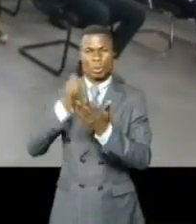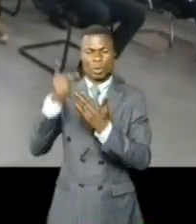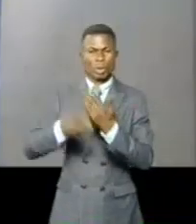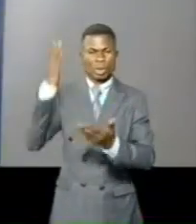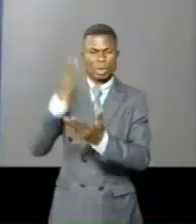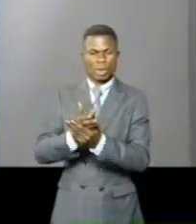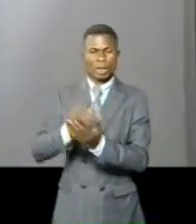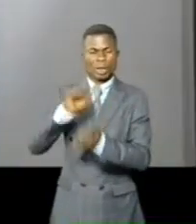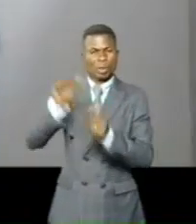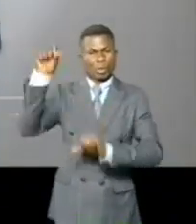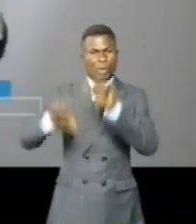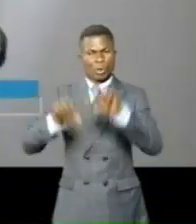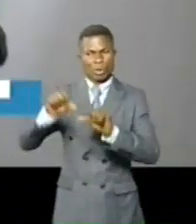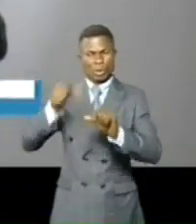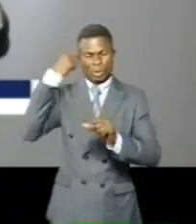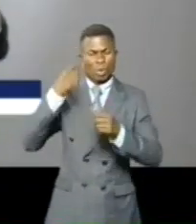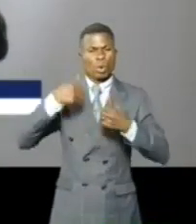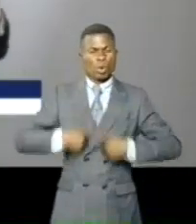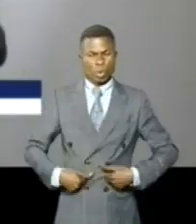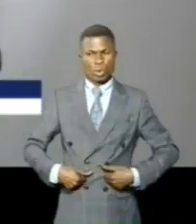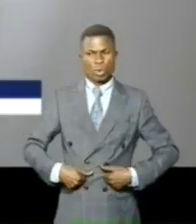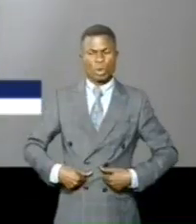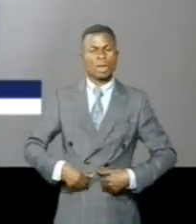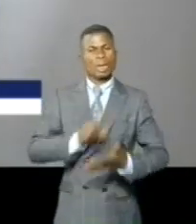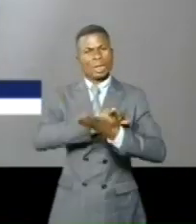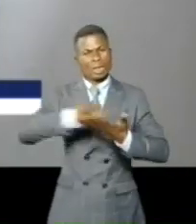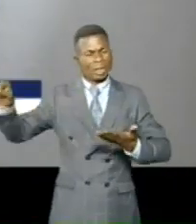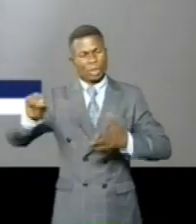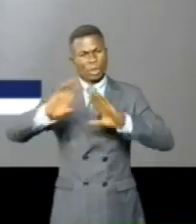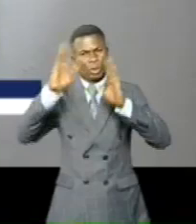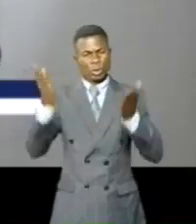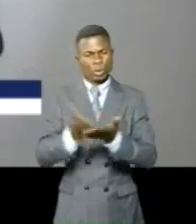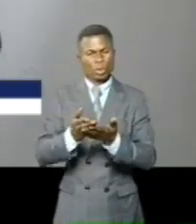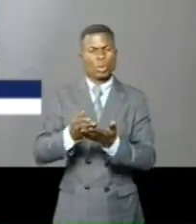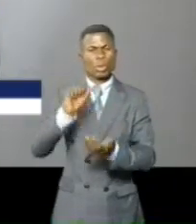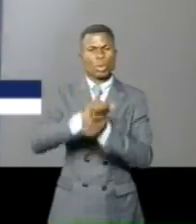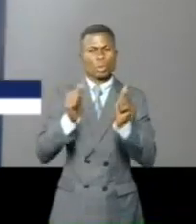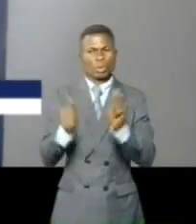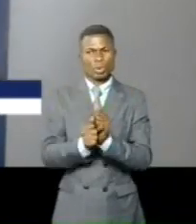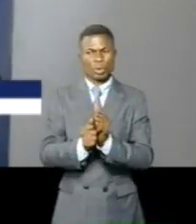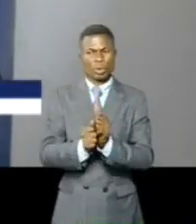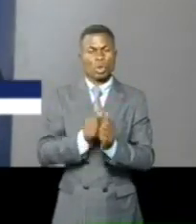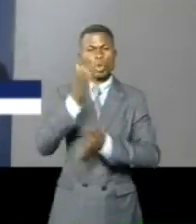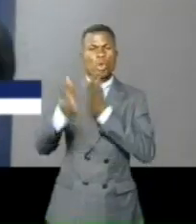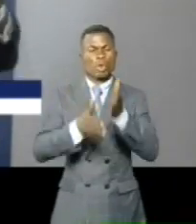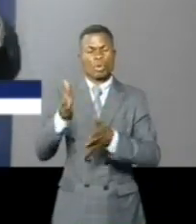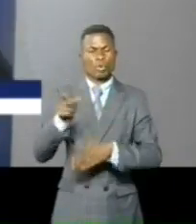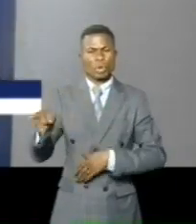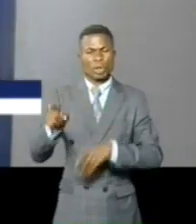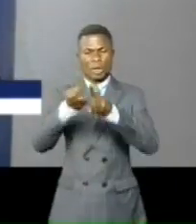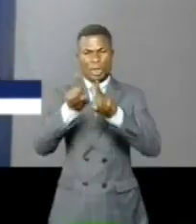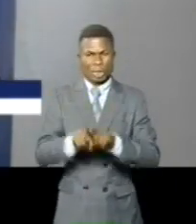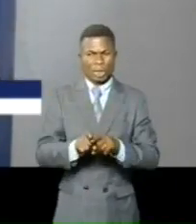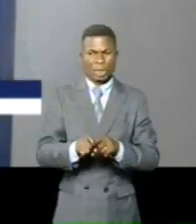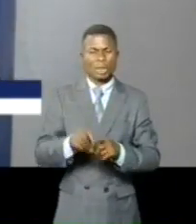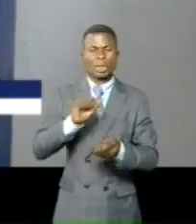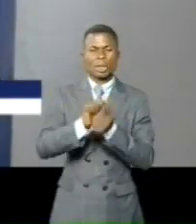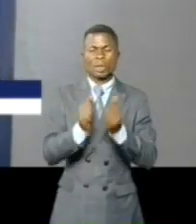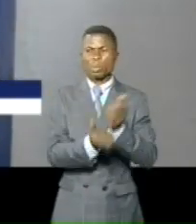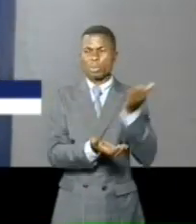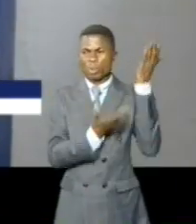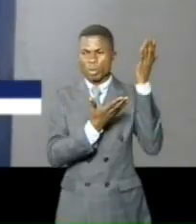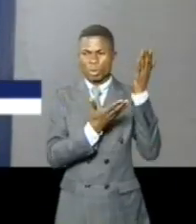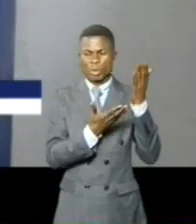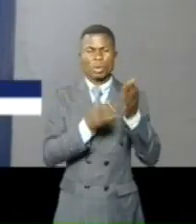contre l'illégalité pour décourager et éradiquer tous les aspects d'évasion de primes et également un travail important au niveau de